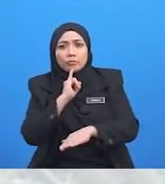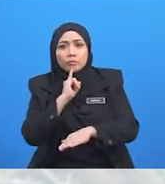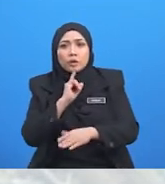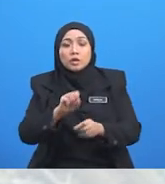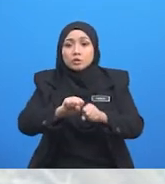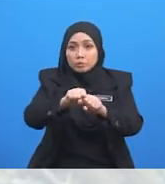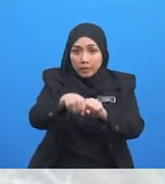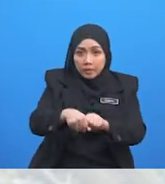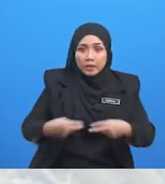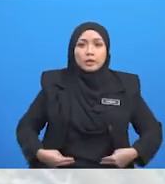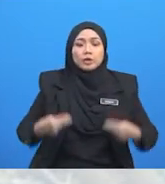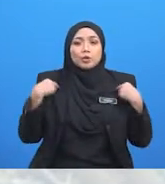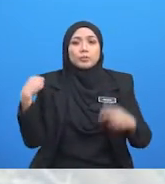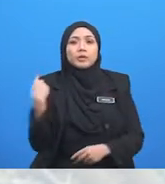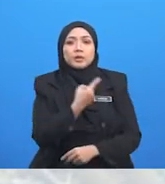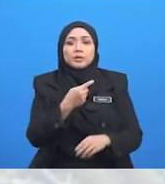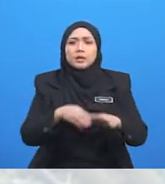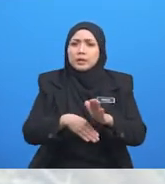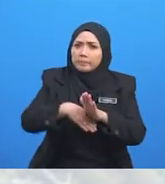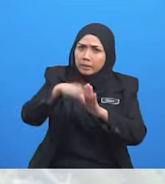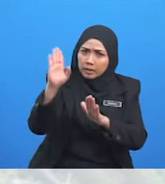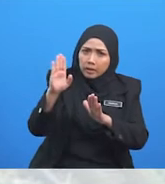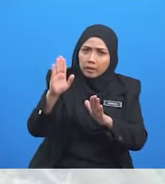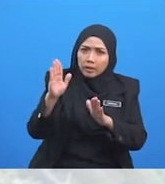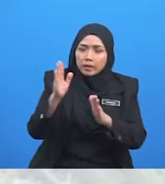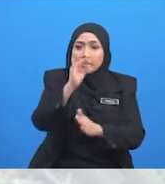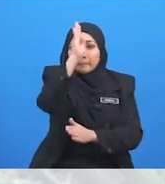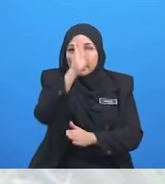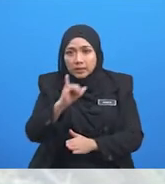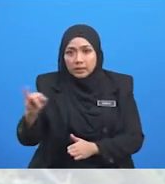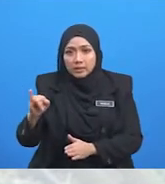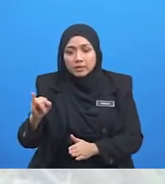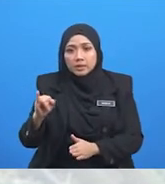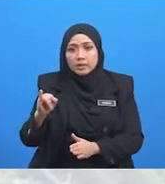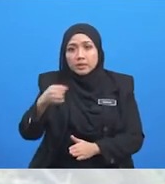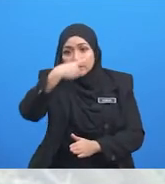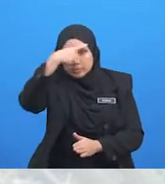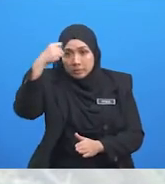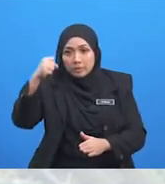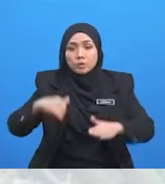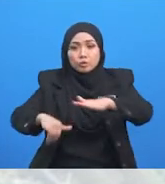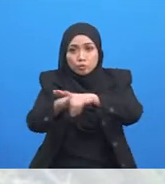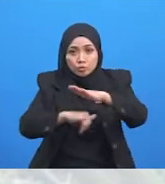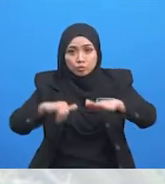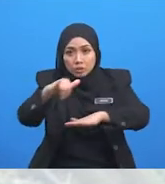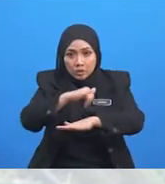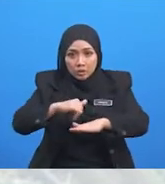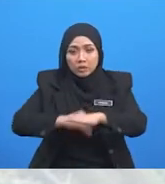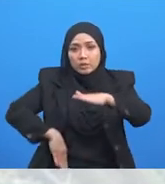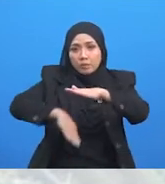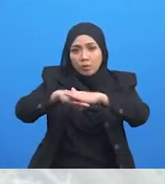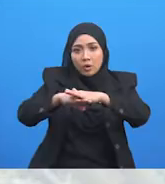menjadikan kehidupan kita lebih diberkati kerana syurga di bawah